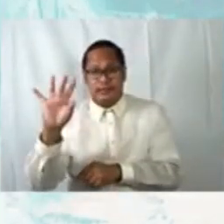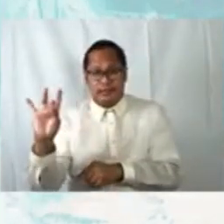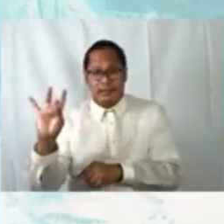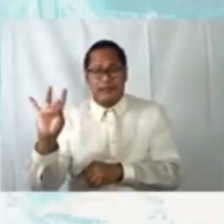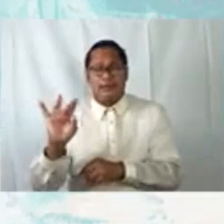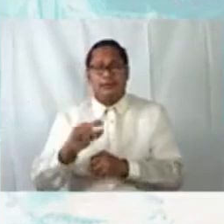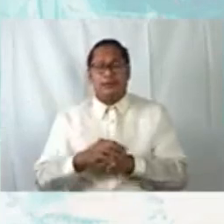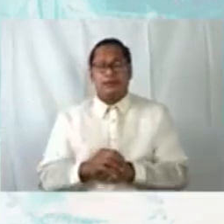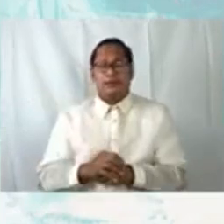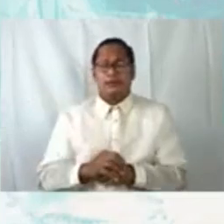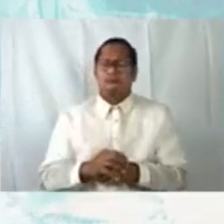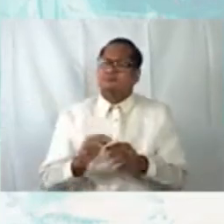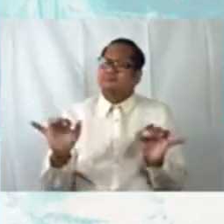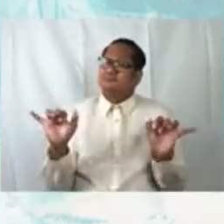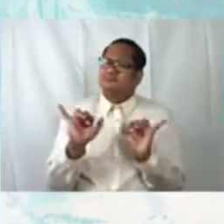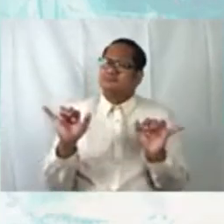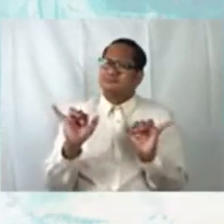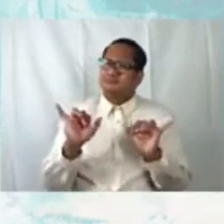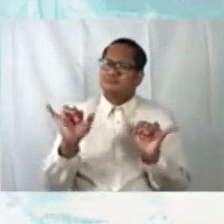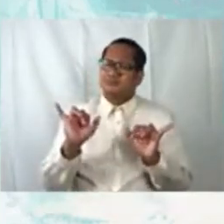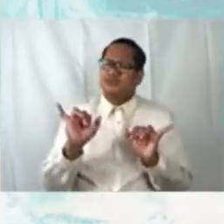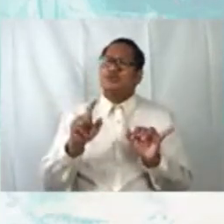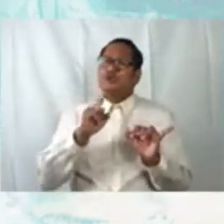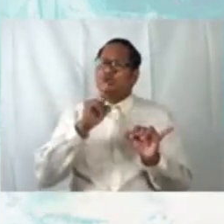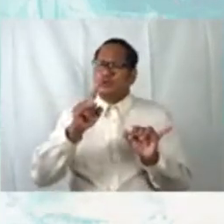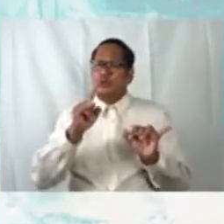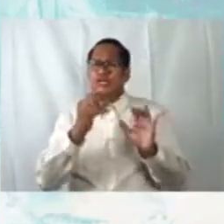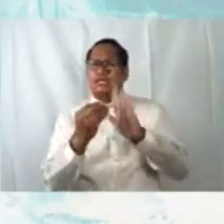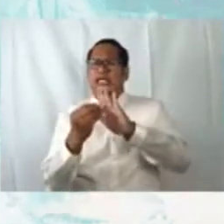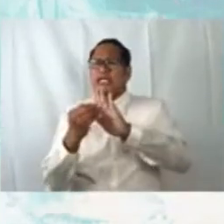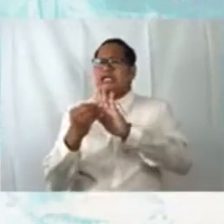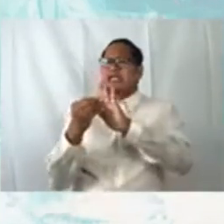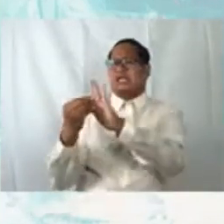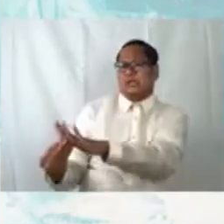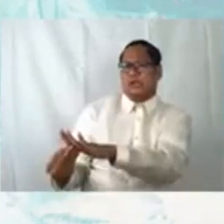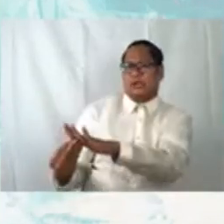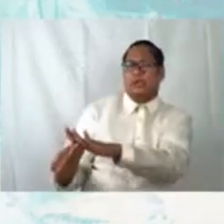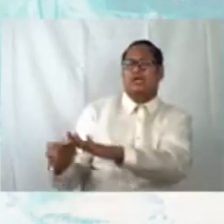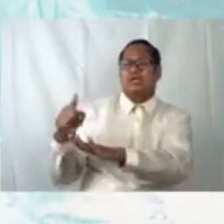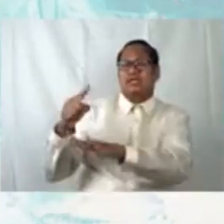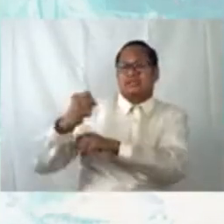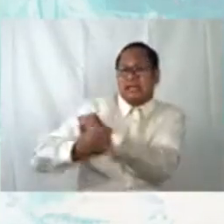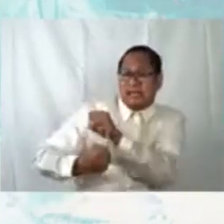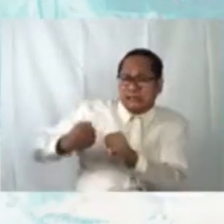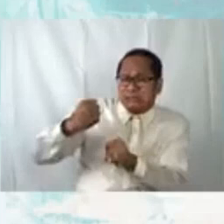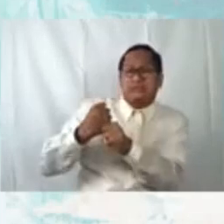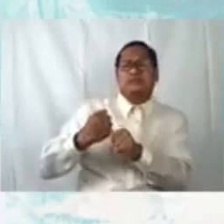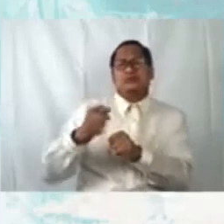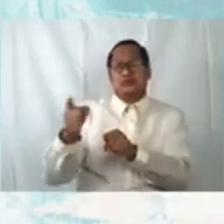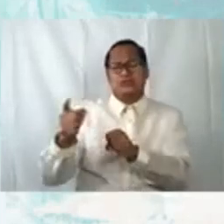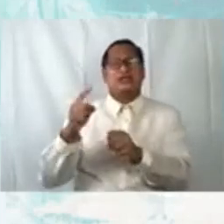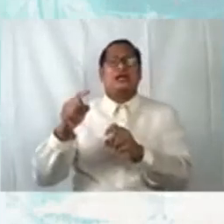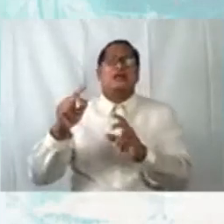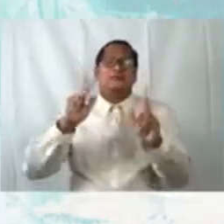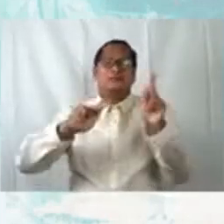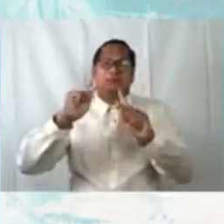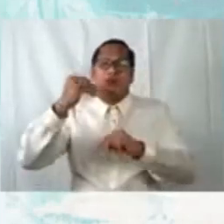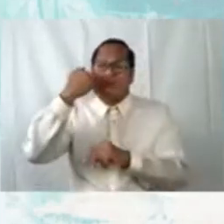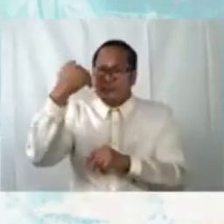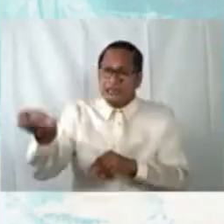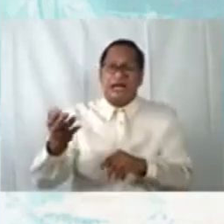1898. Parang niyurakan at inapakan natin ang sakripisyo ng mga taong namatay sa Bataan at